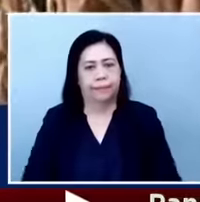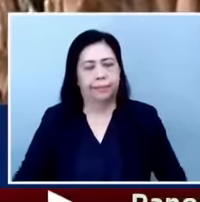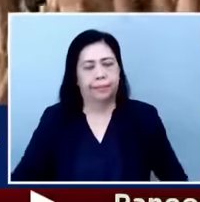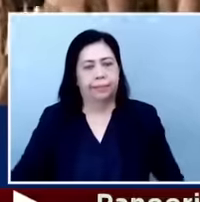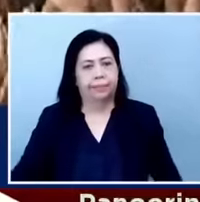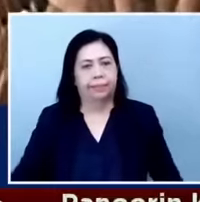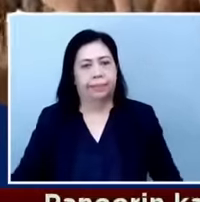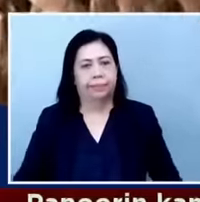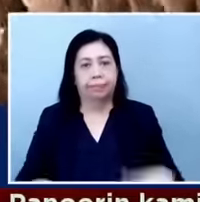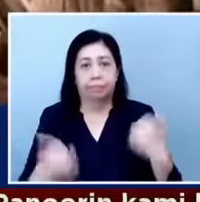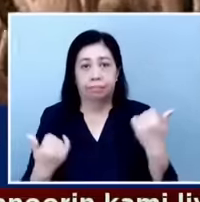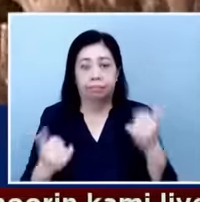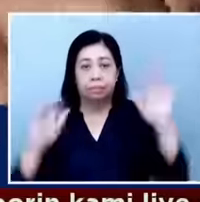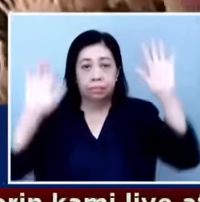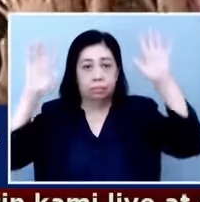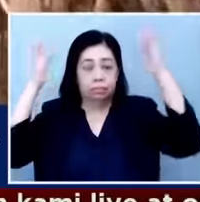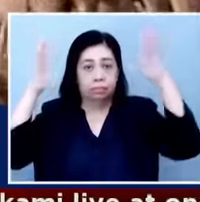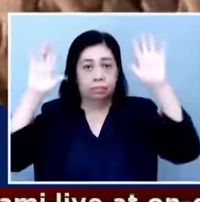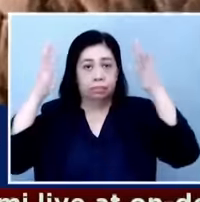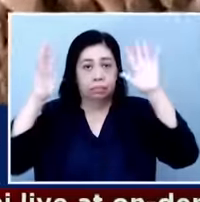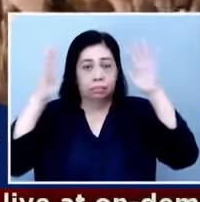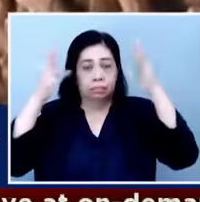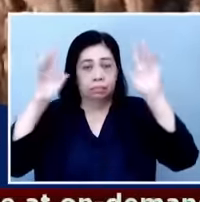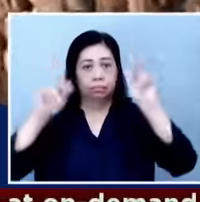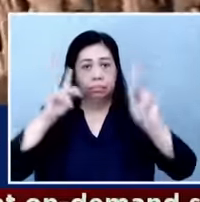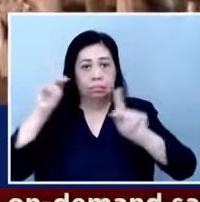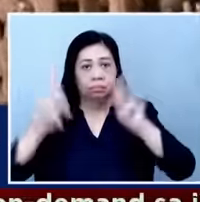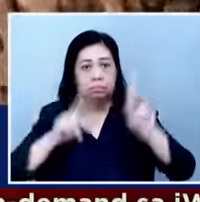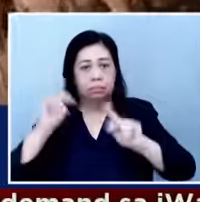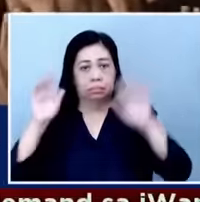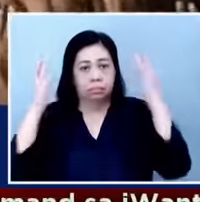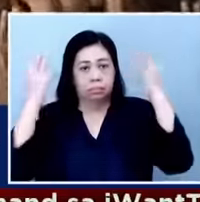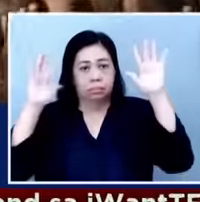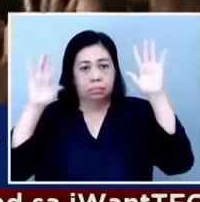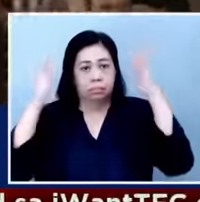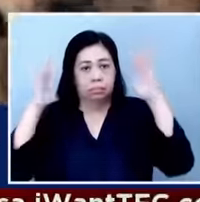Nagtataas ang ngayon ang kamay ng ating mga kababayan.